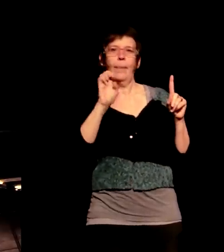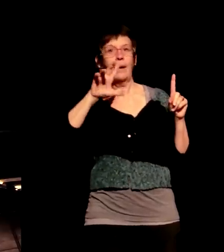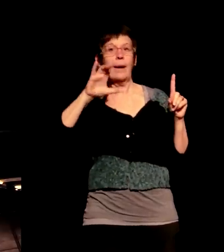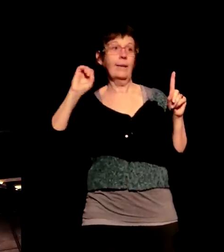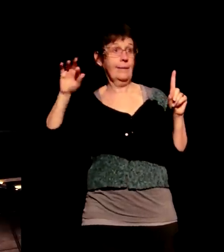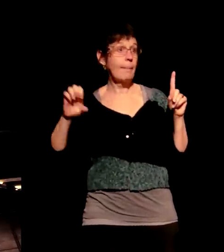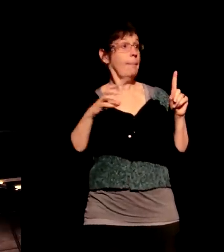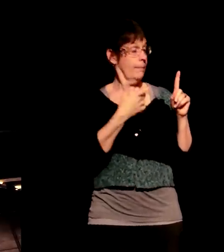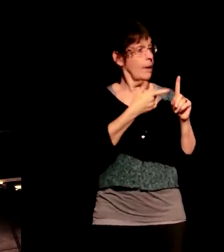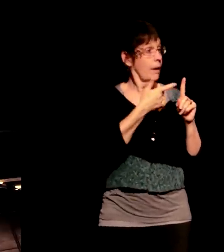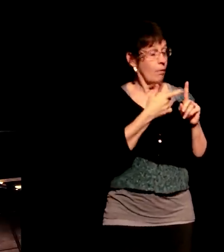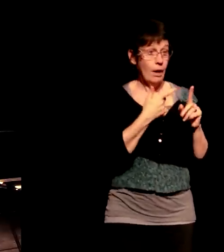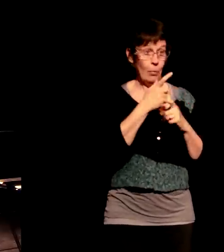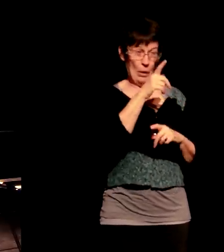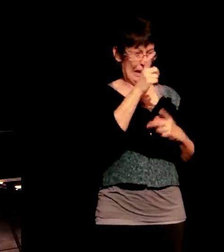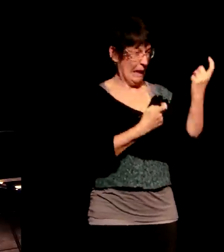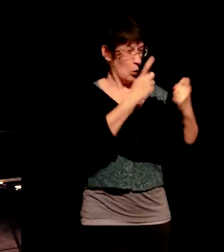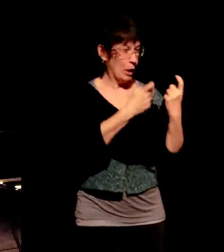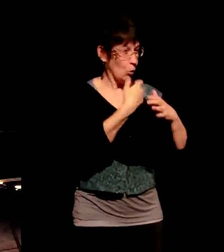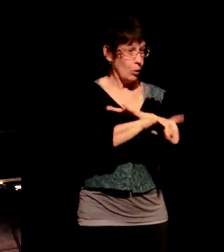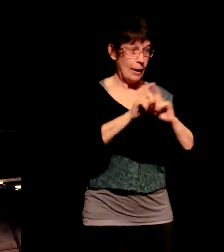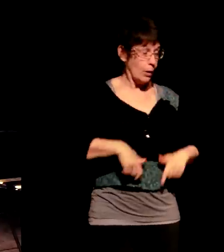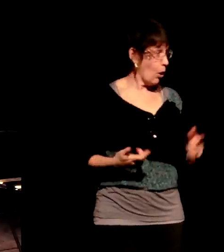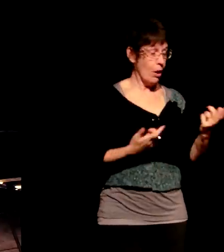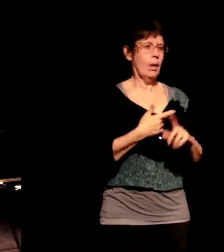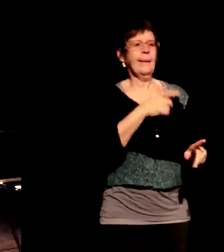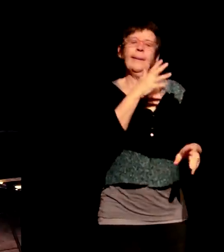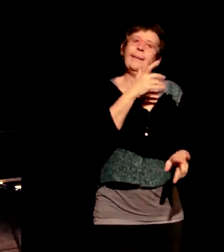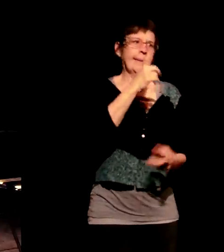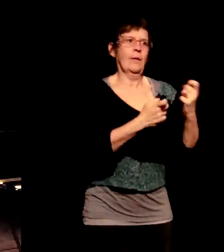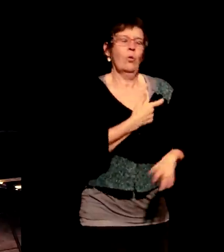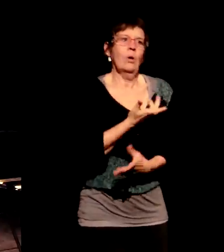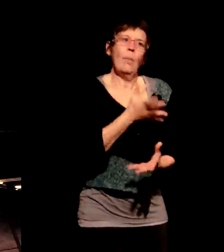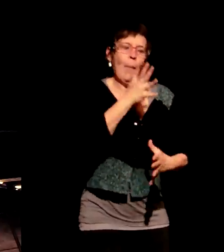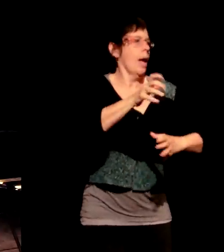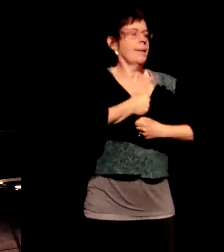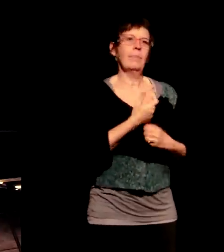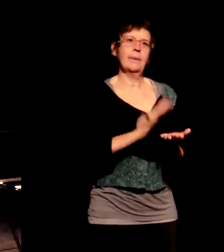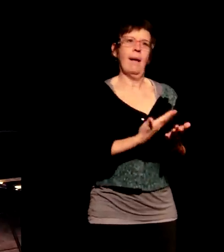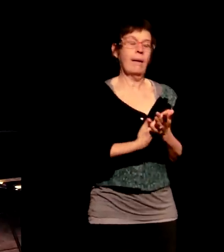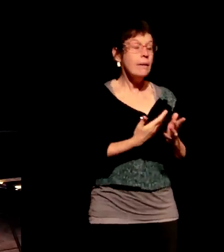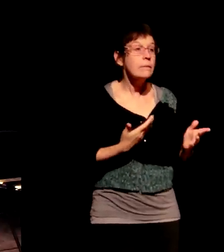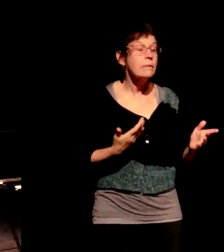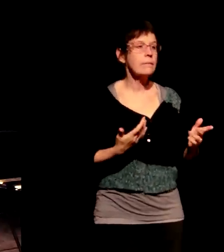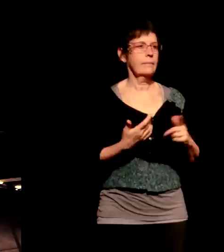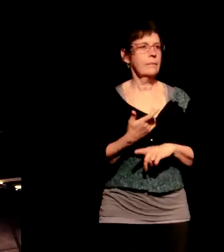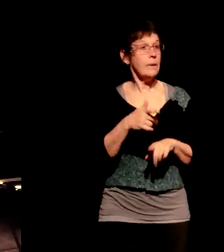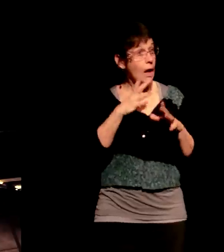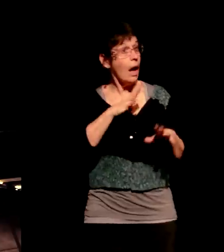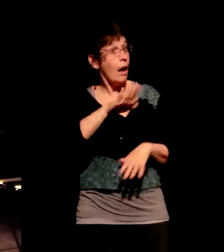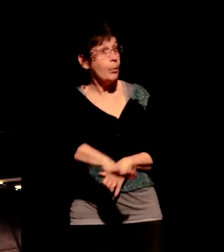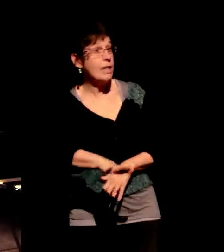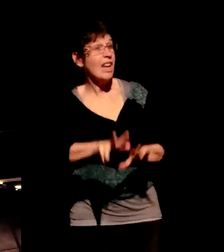qui étaient insupportables. Donc on ne peut même plus poser de questions. Et puis jusqu'à des enfants de 8 ans qui sont envoyés au commissariat de